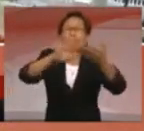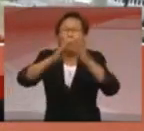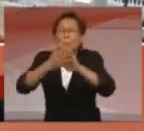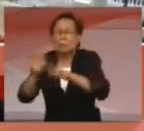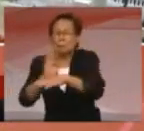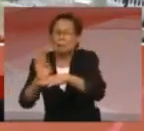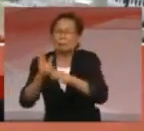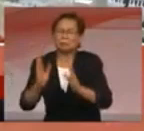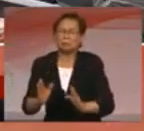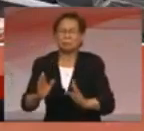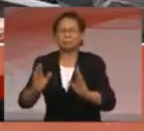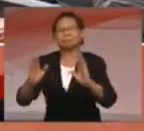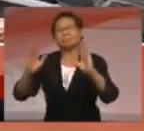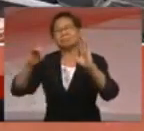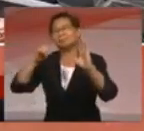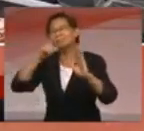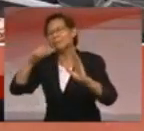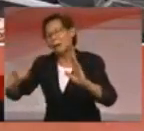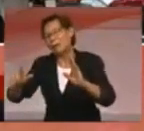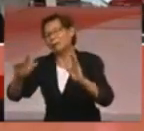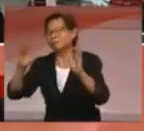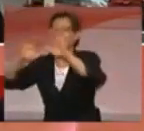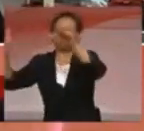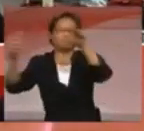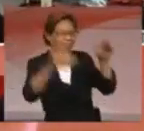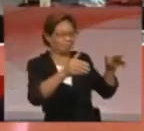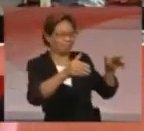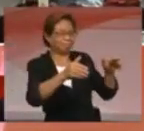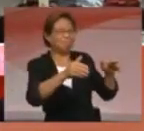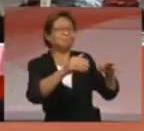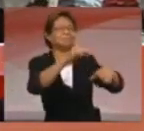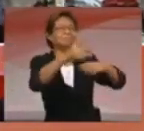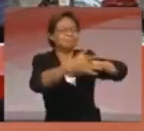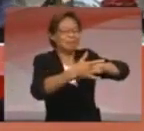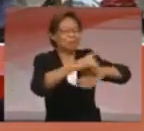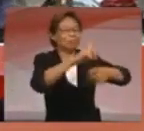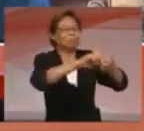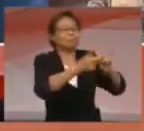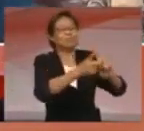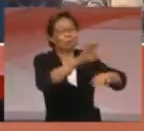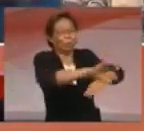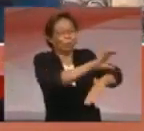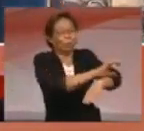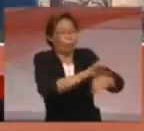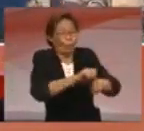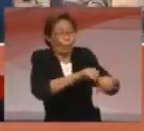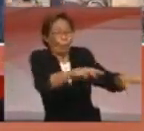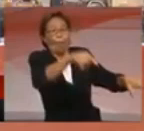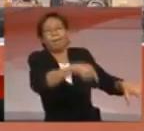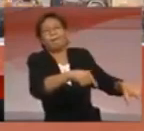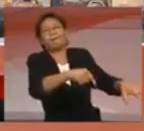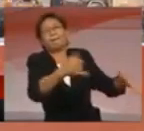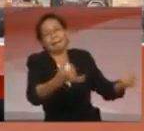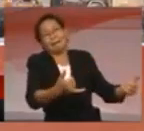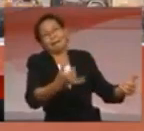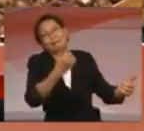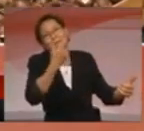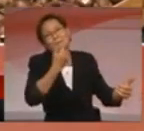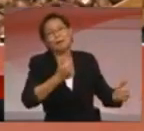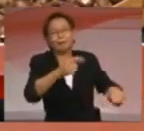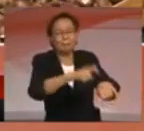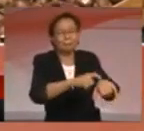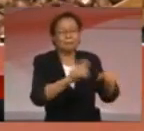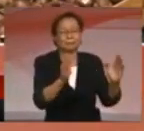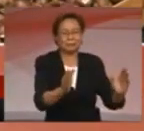beralih kepada penggunaan teknologi digital dengan cara yang lebih meluas lagi. Dalam